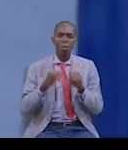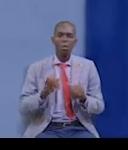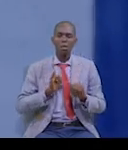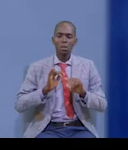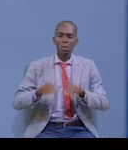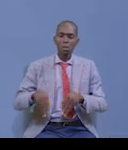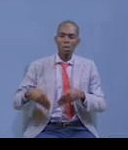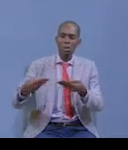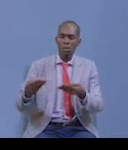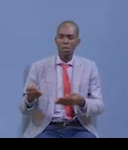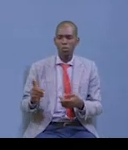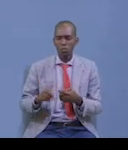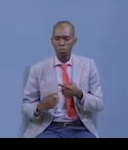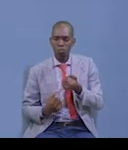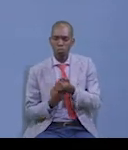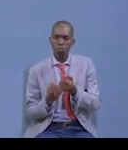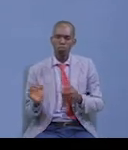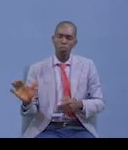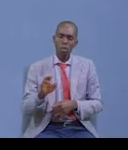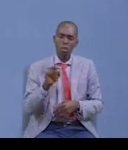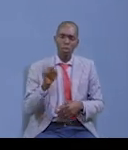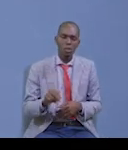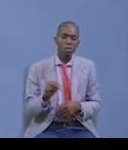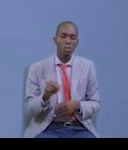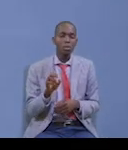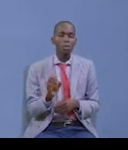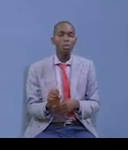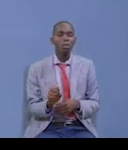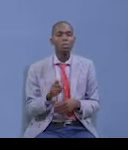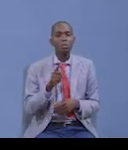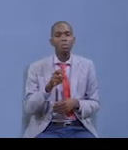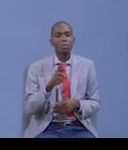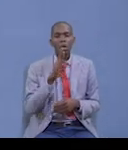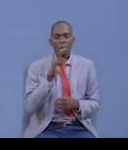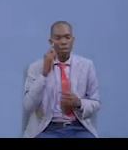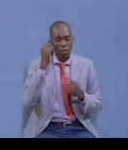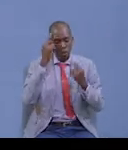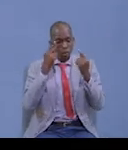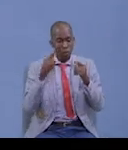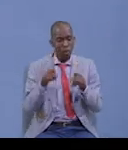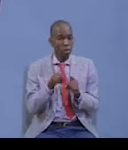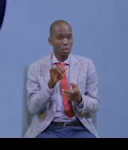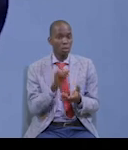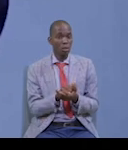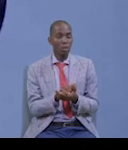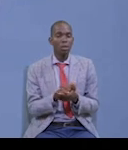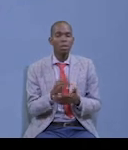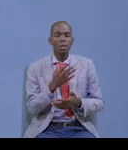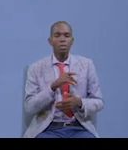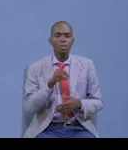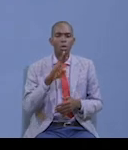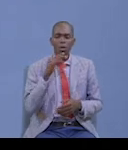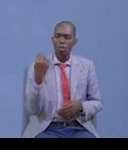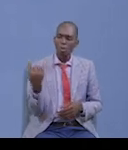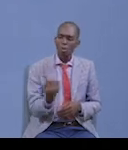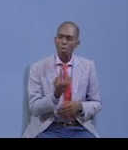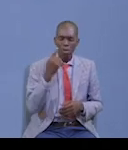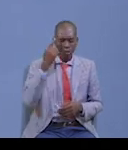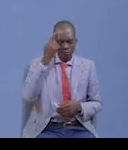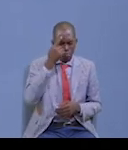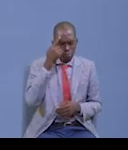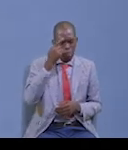their need? నేను వారికి అవసరాన్ని ఎలా సరఫరా చేయగలను? When you are thinking like that. మీరు అలా యోచిస్తే are you always thinking I want